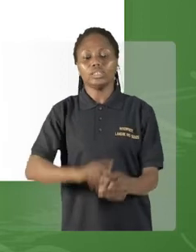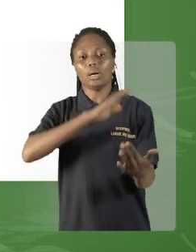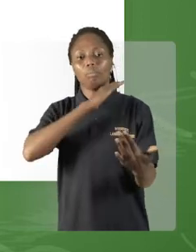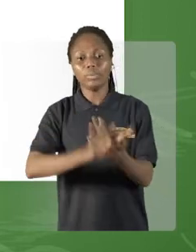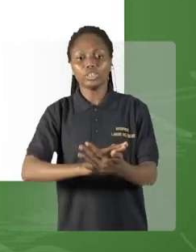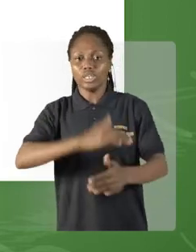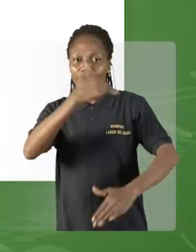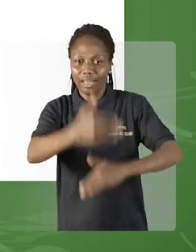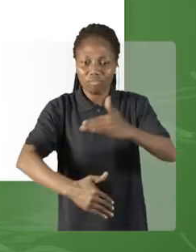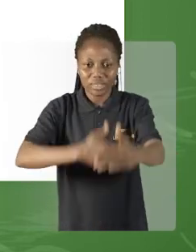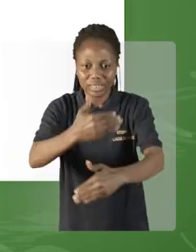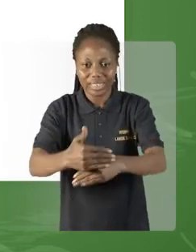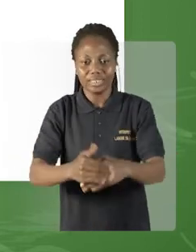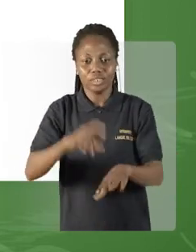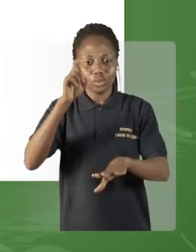d'adoucir le climat.